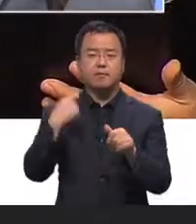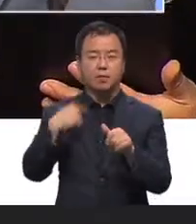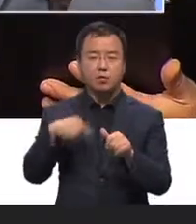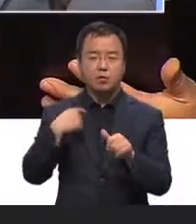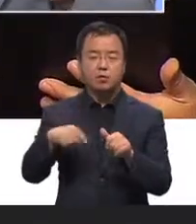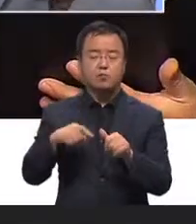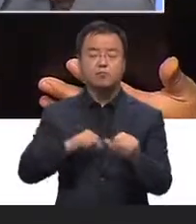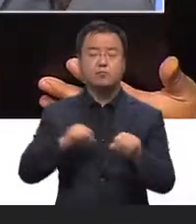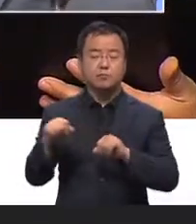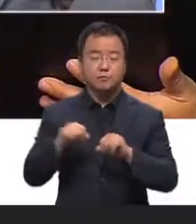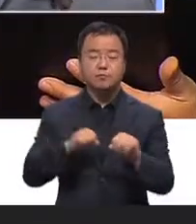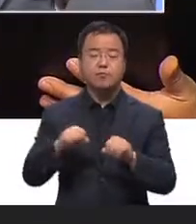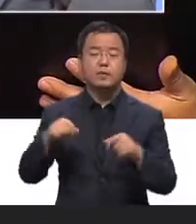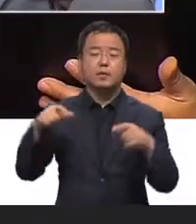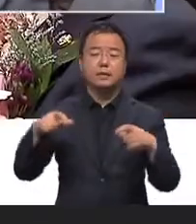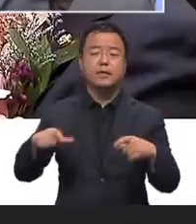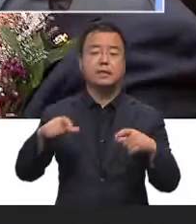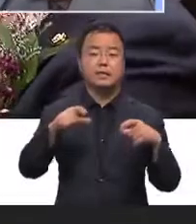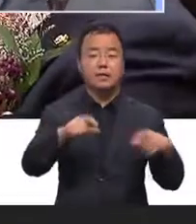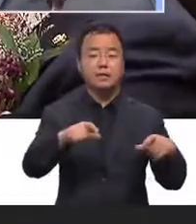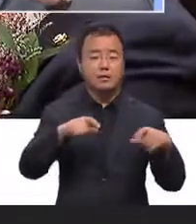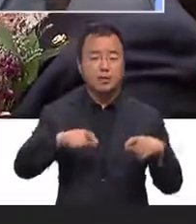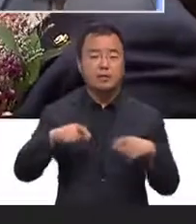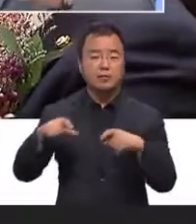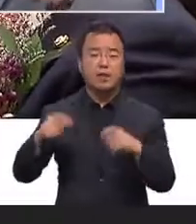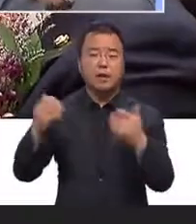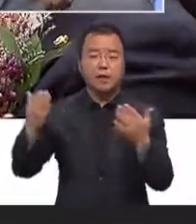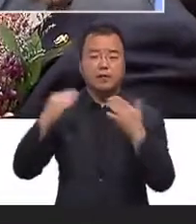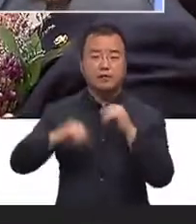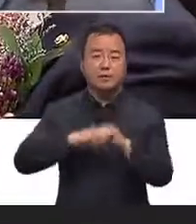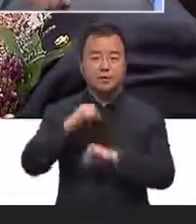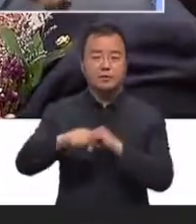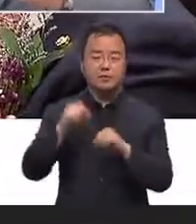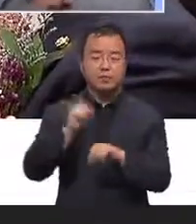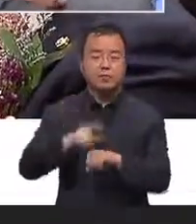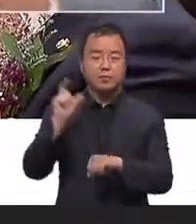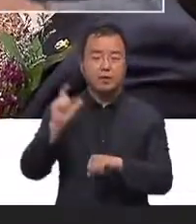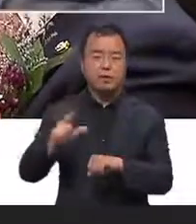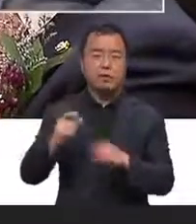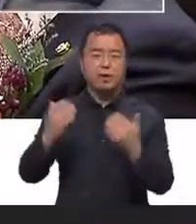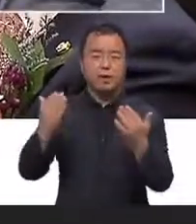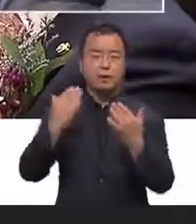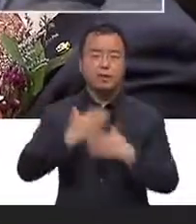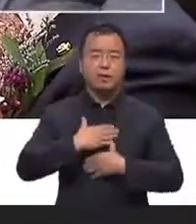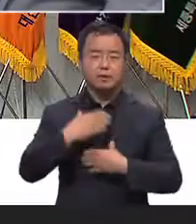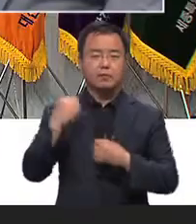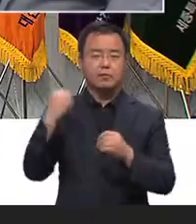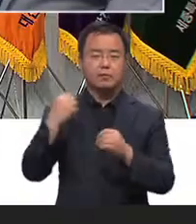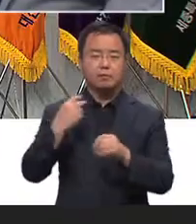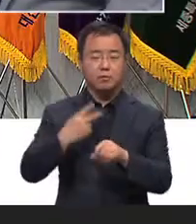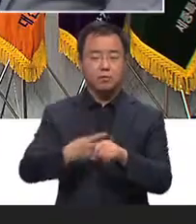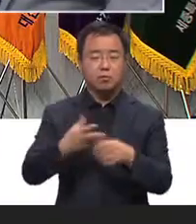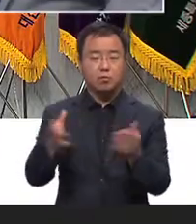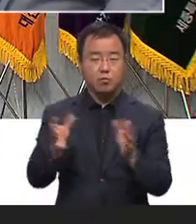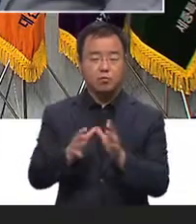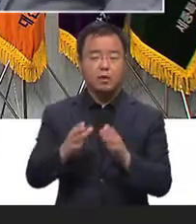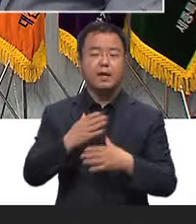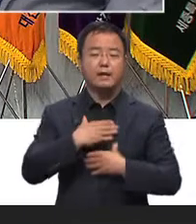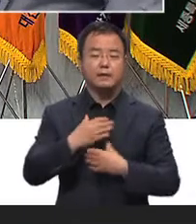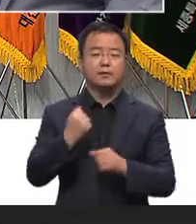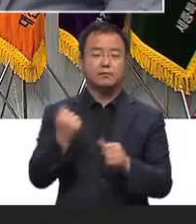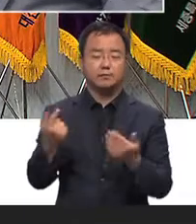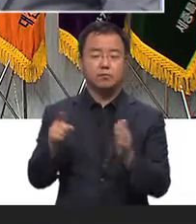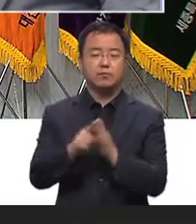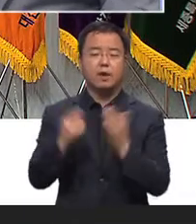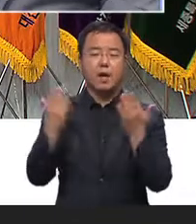예당 의 학교에 잘 생긴 당한 인해서 학교에 한정 썸 교단의 안정성을 도모하고자 스쿨 리뉴얼로 이렇게 찜한